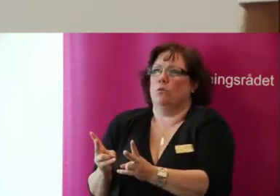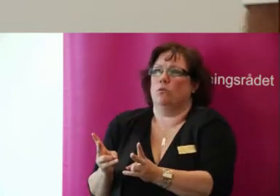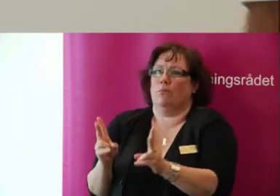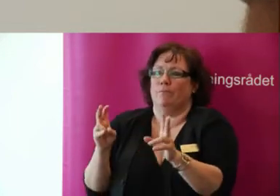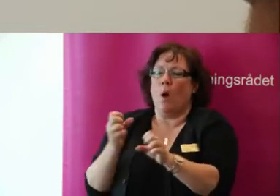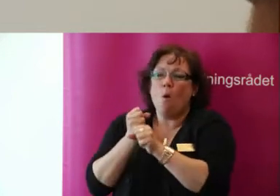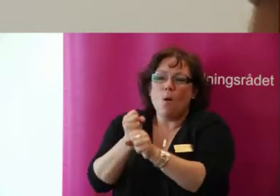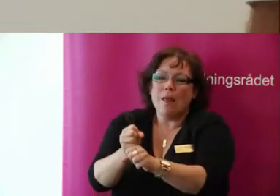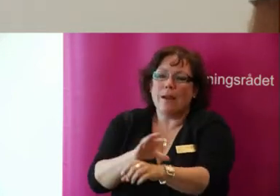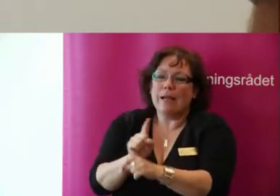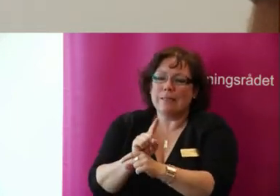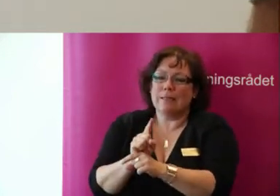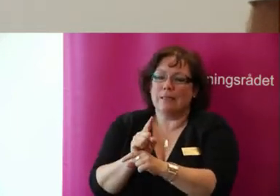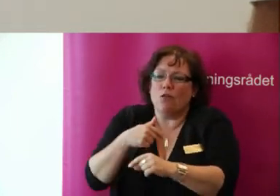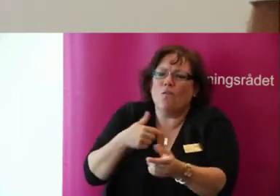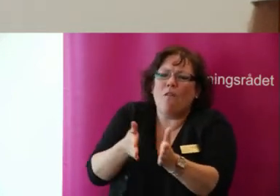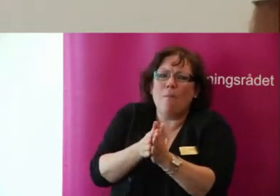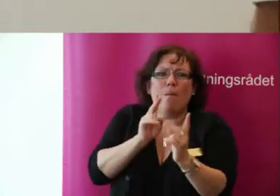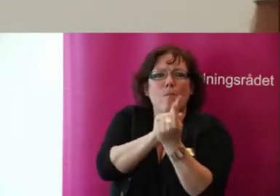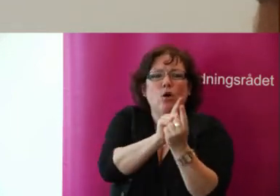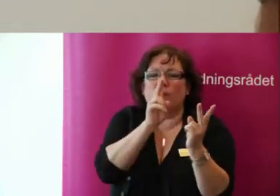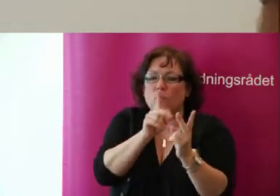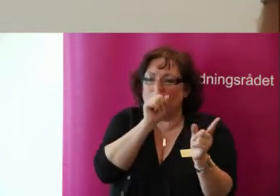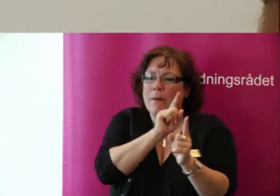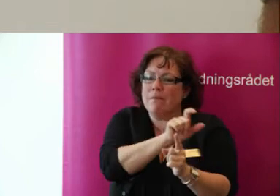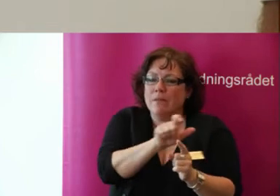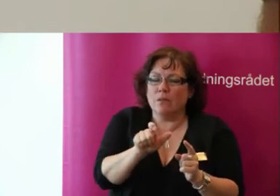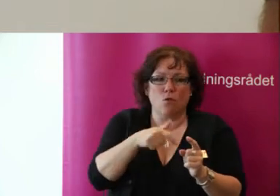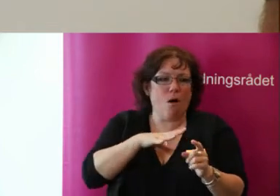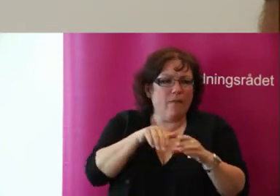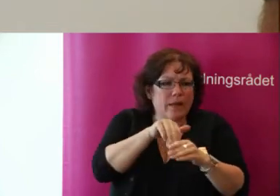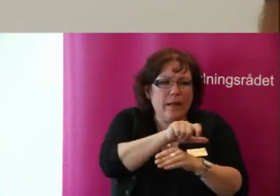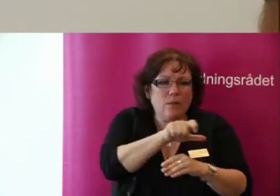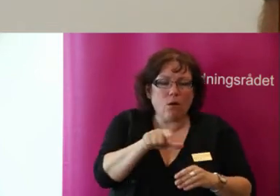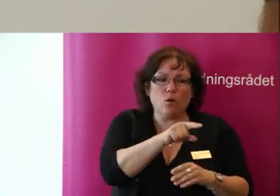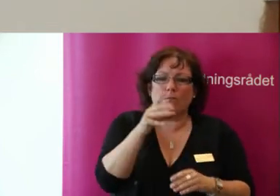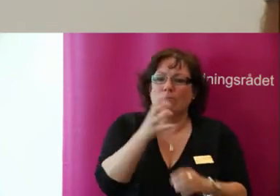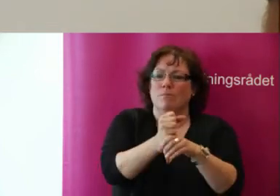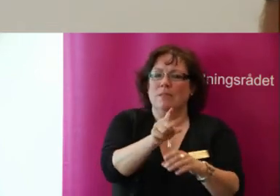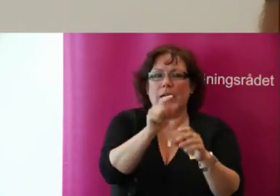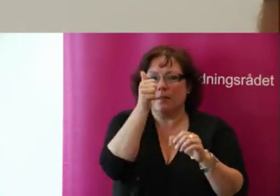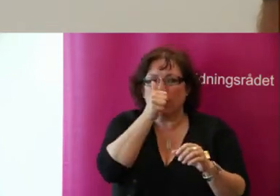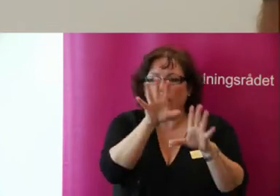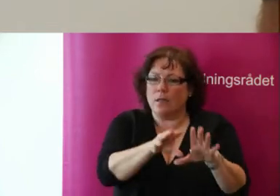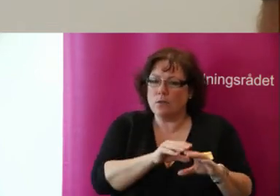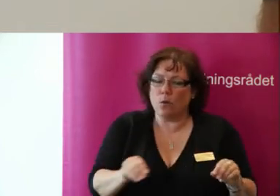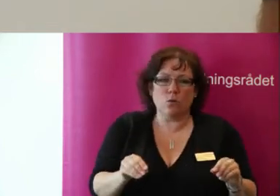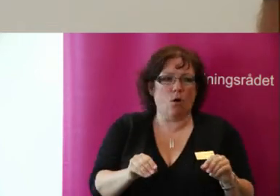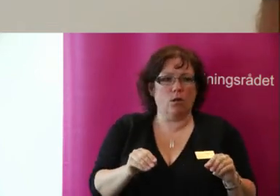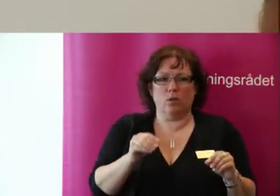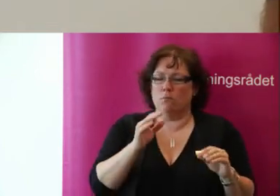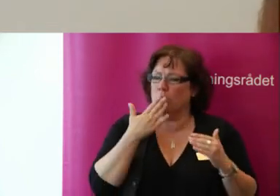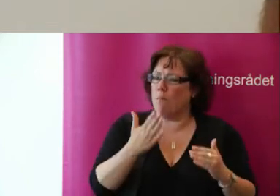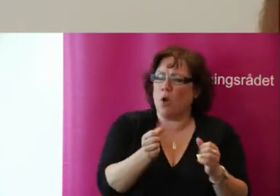hela vägen, att få vara med om de här mötena, att ha deltagare som uppnår sina studieresultat med